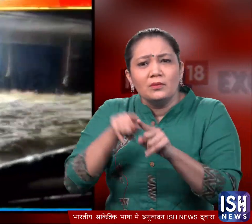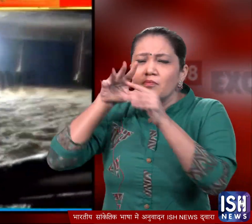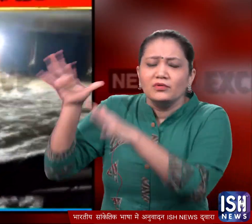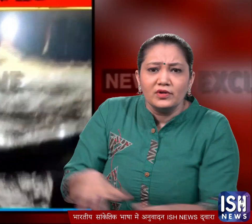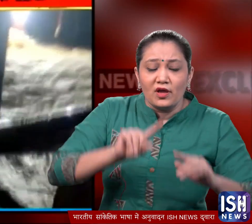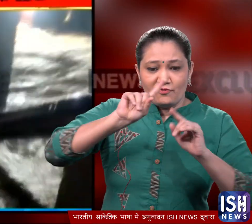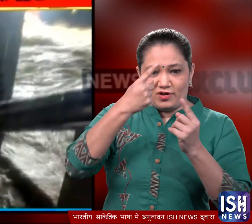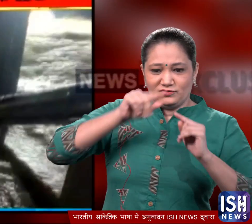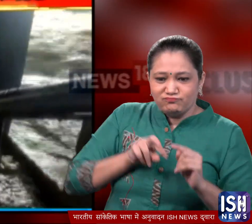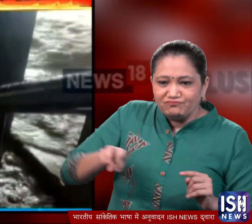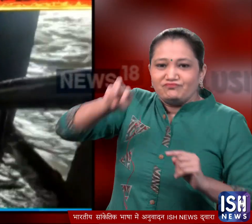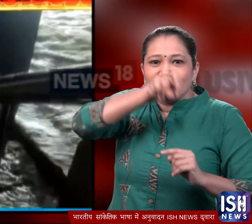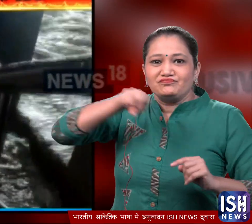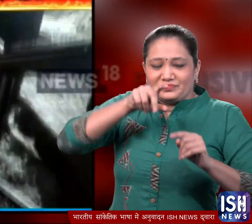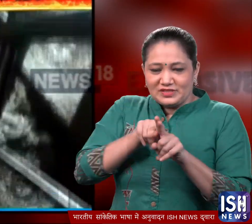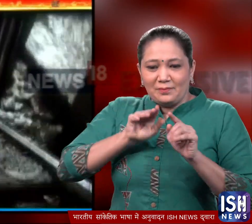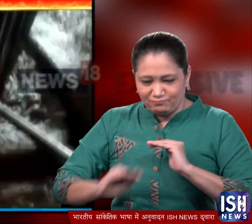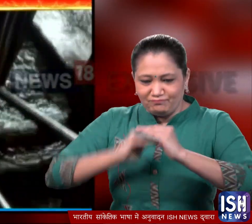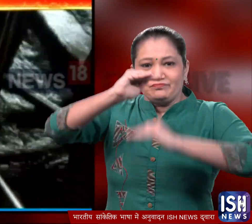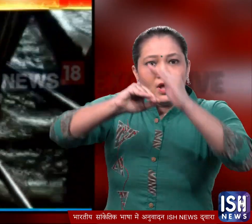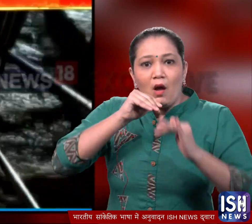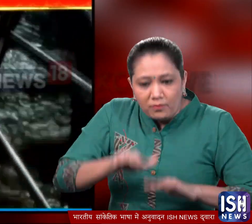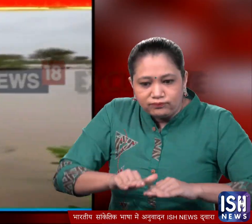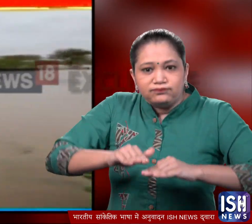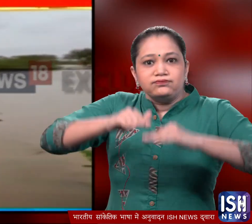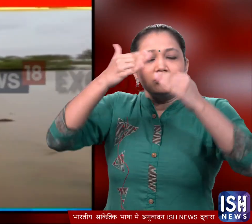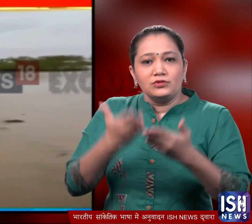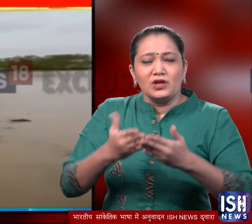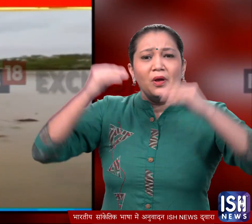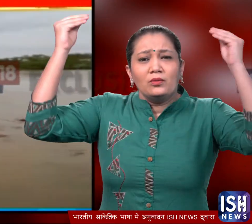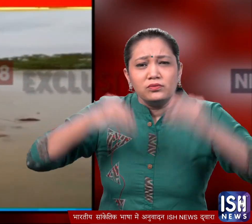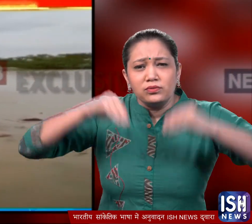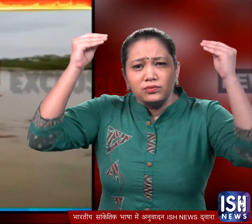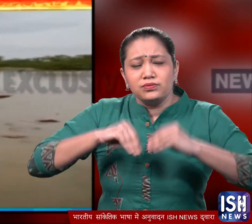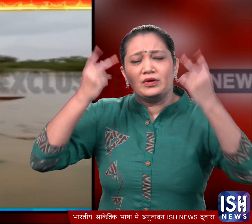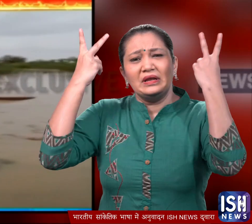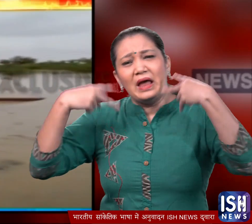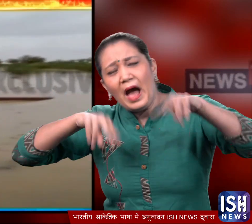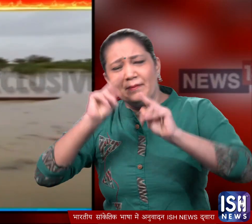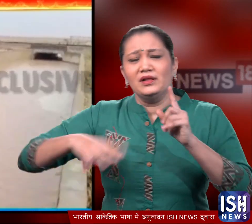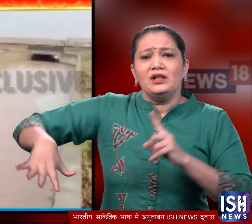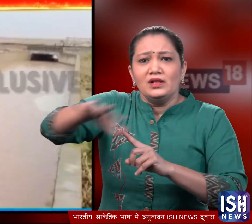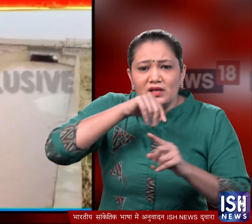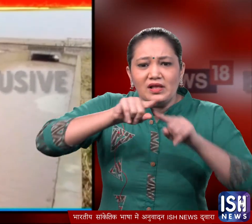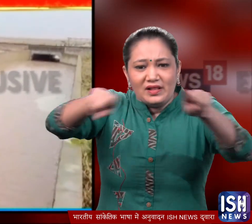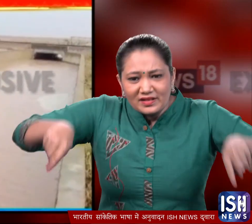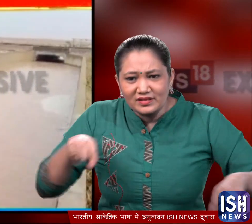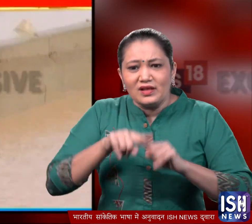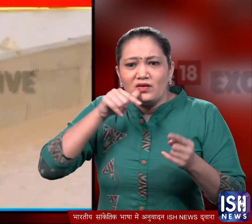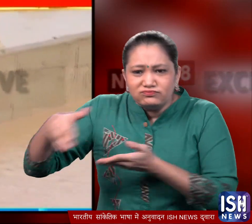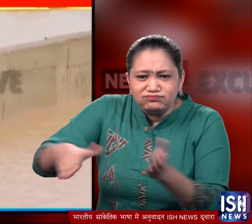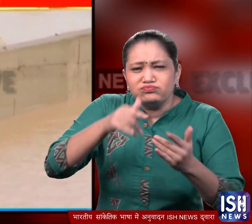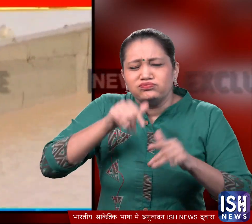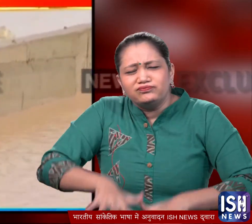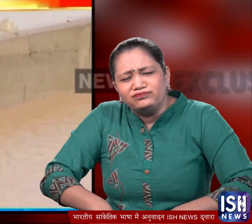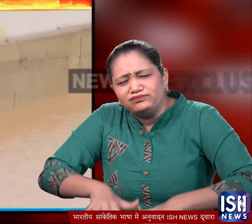मंदिर की पहली मंजिल पर पहुंचने के लिए बनी कई सीढ़ियां तक पानी में समा गई। मूसलाधार बारिश की वजह से आसपास के तमाम तालाब और नाले उफान पर हैं और